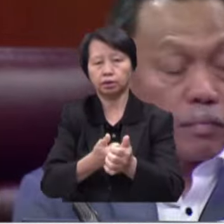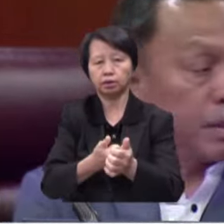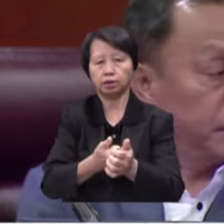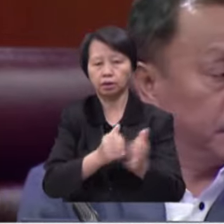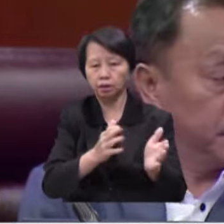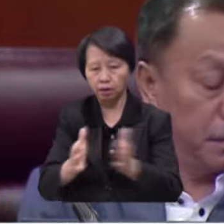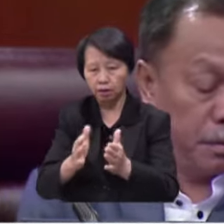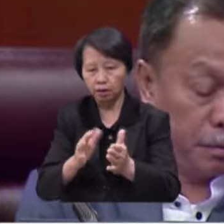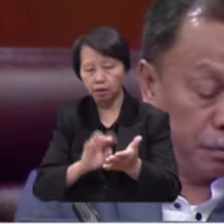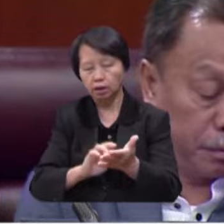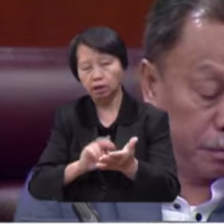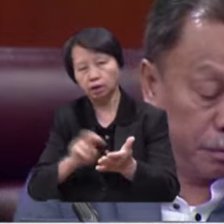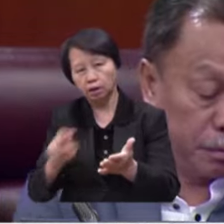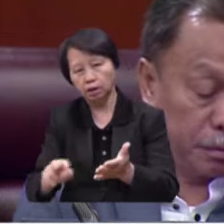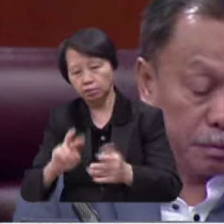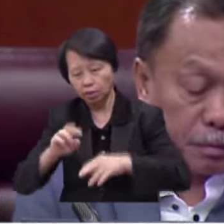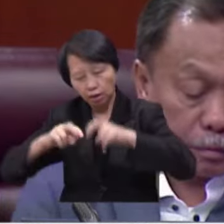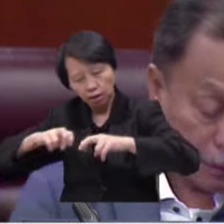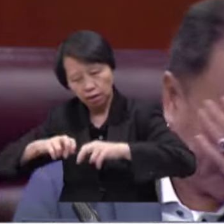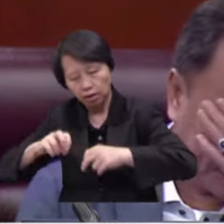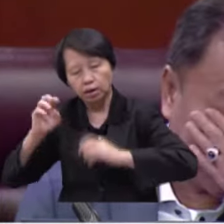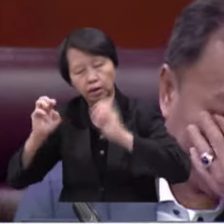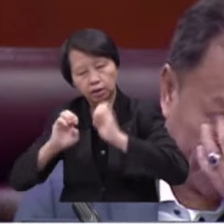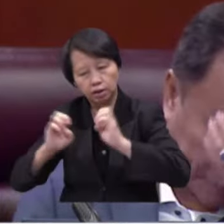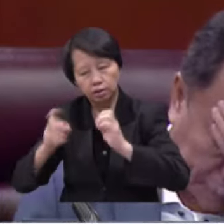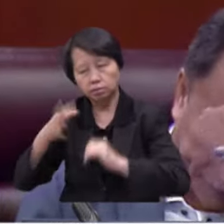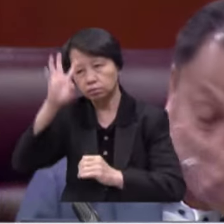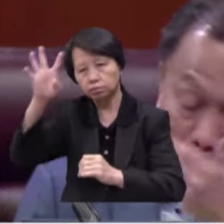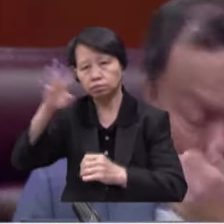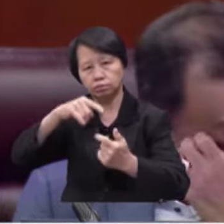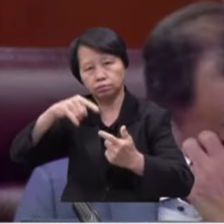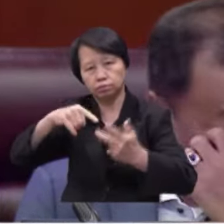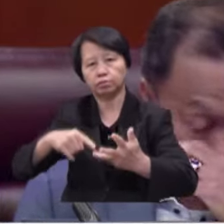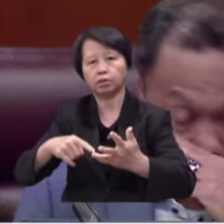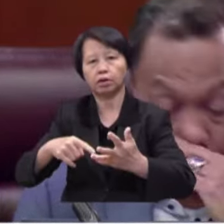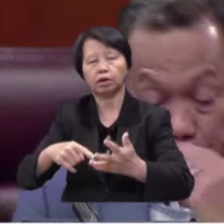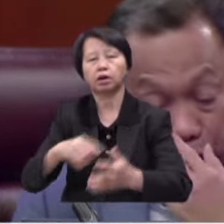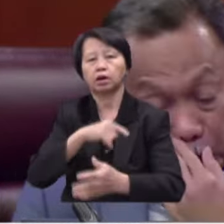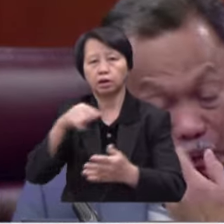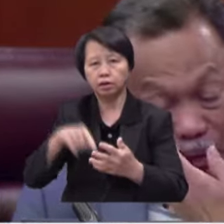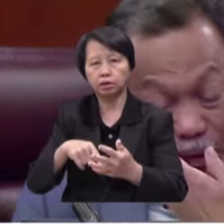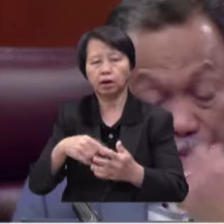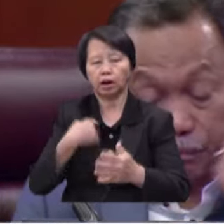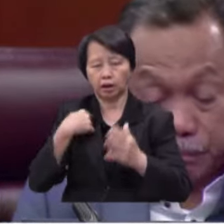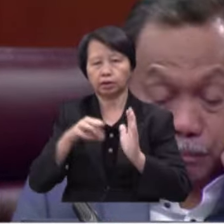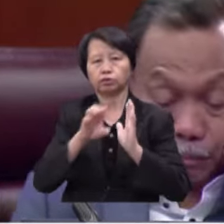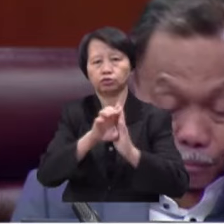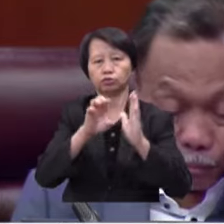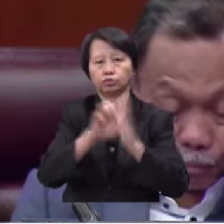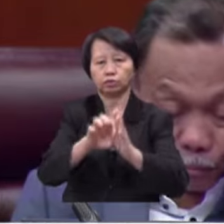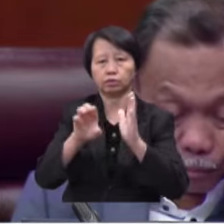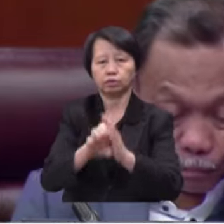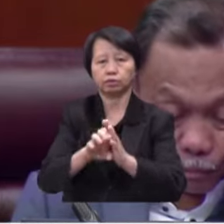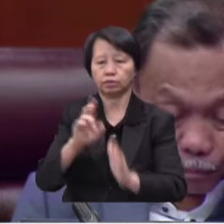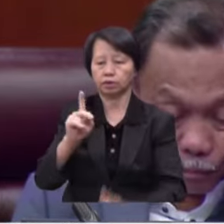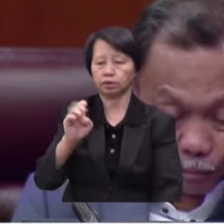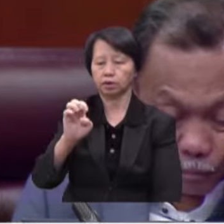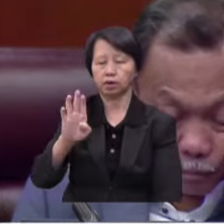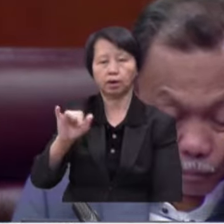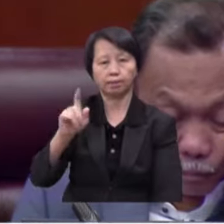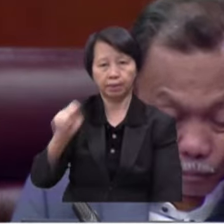aplikasi menganalisis menilai dan mencipta modif tersebut juga mengandung contoh-contoh item hebat